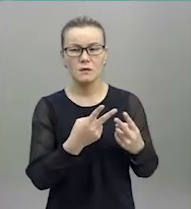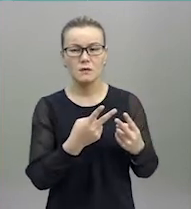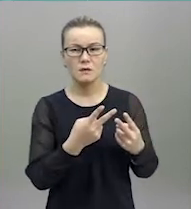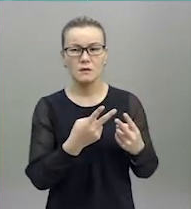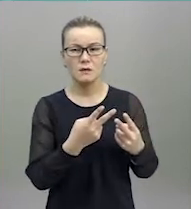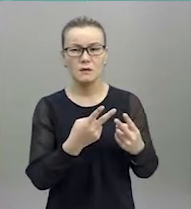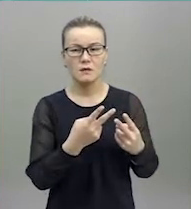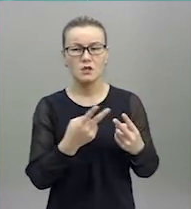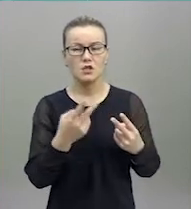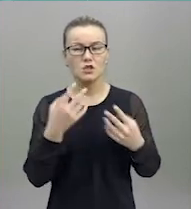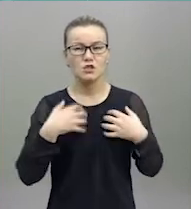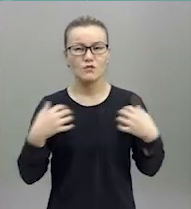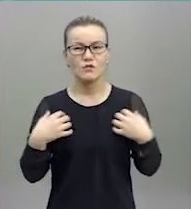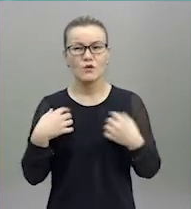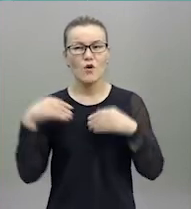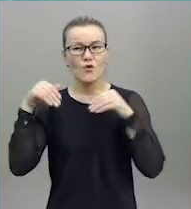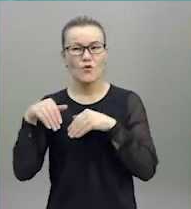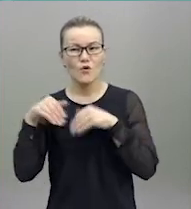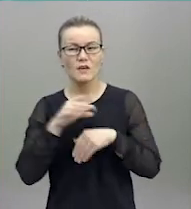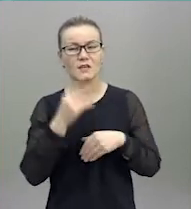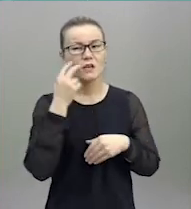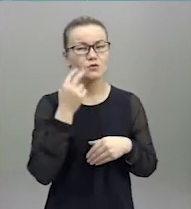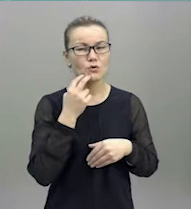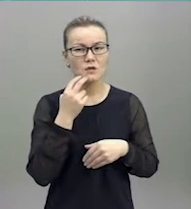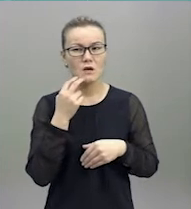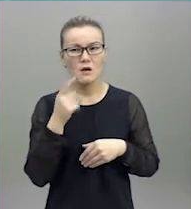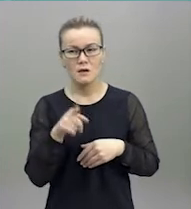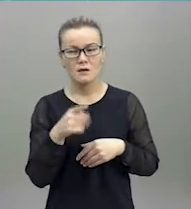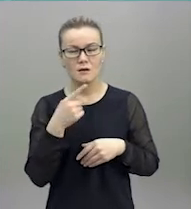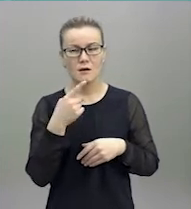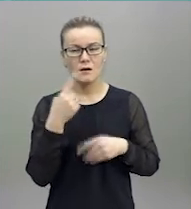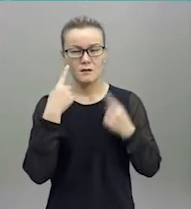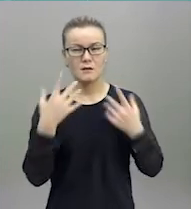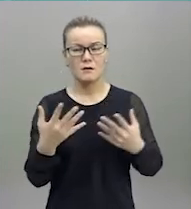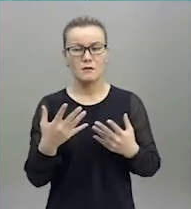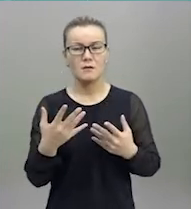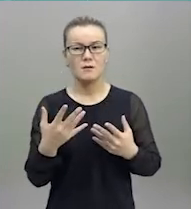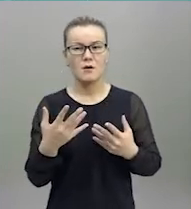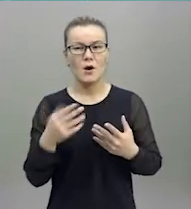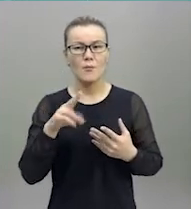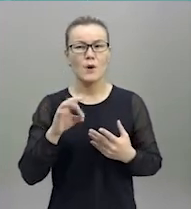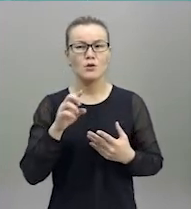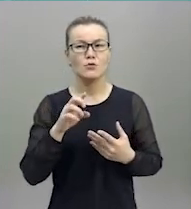разные животные кролик и котенок но это яркий пример подобие